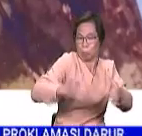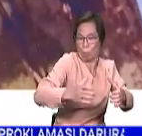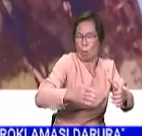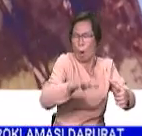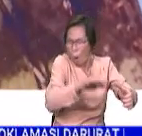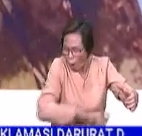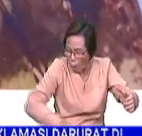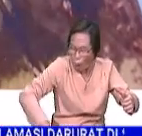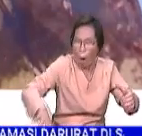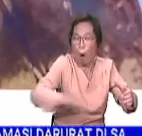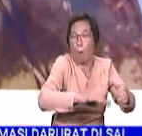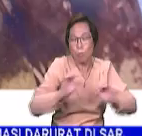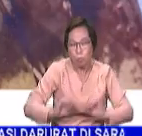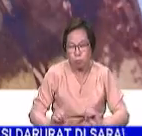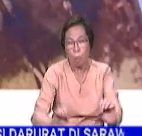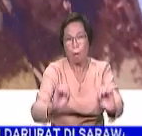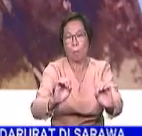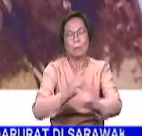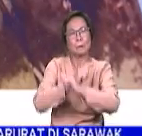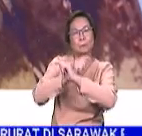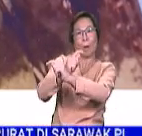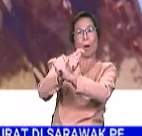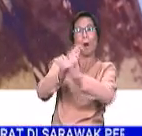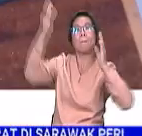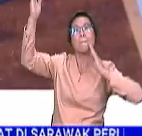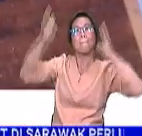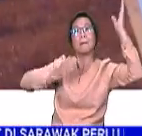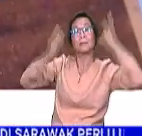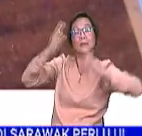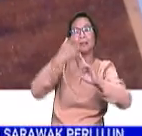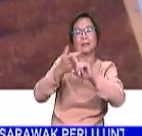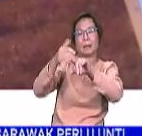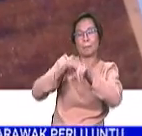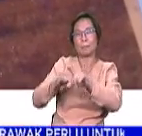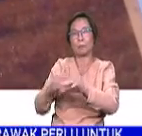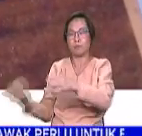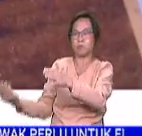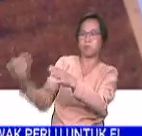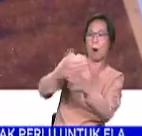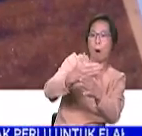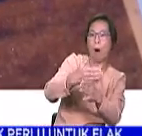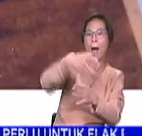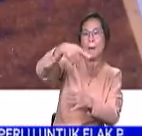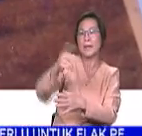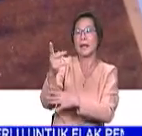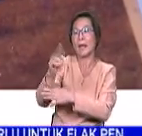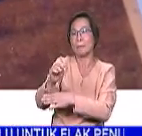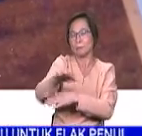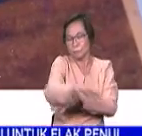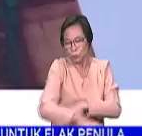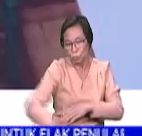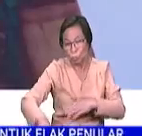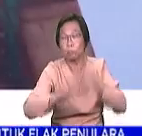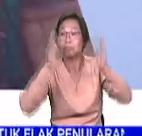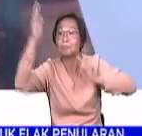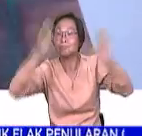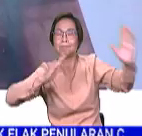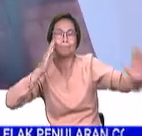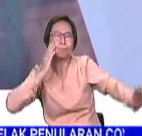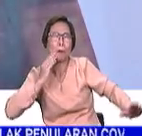hampir keseluruhan operasi mempertahankan tanah air daripada serangan komunis di seluruh negara